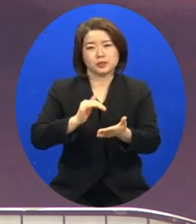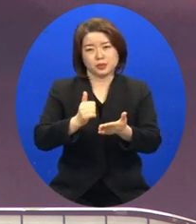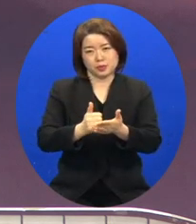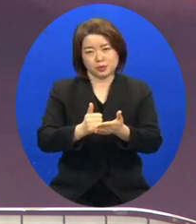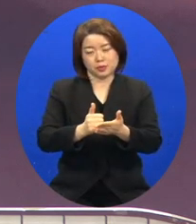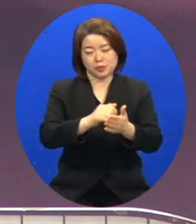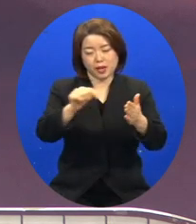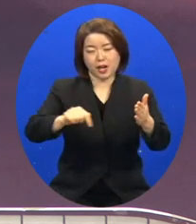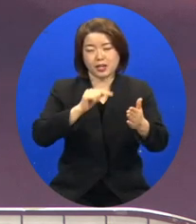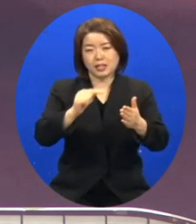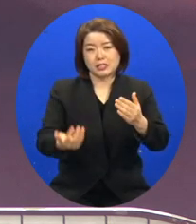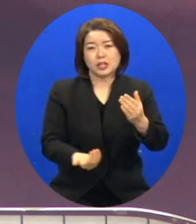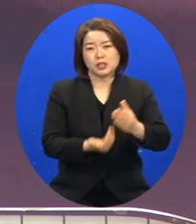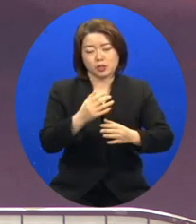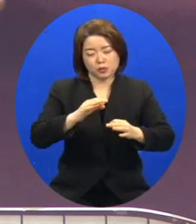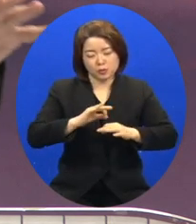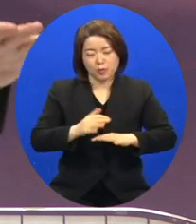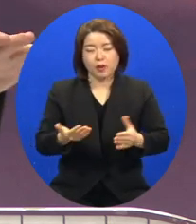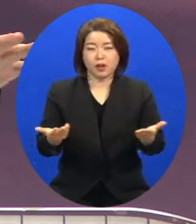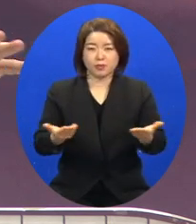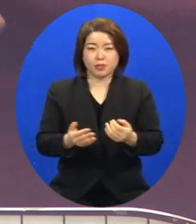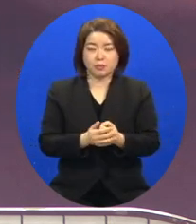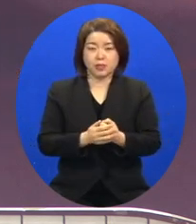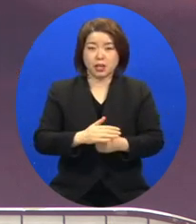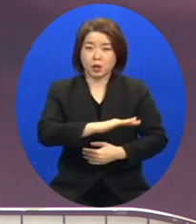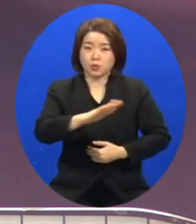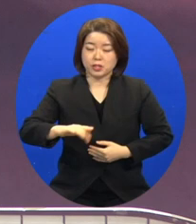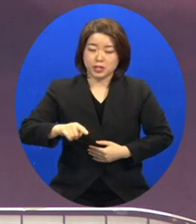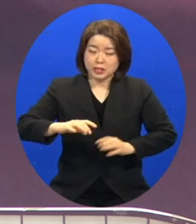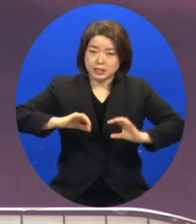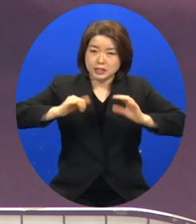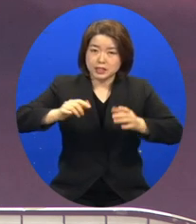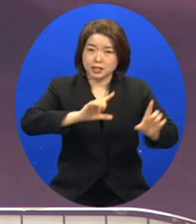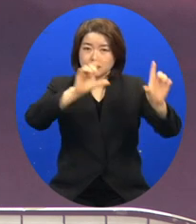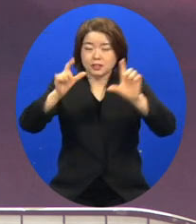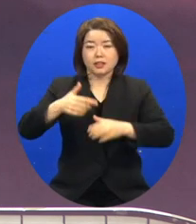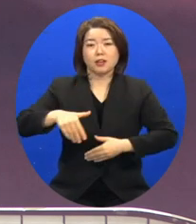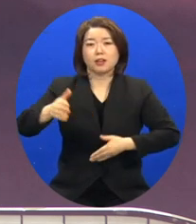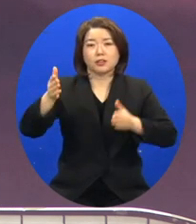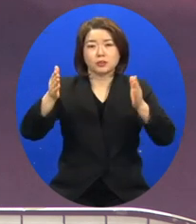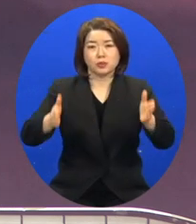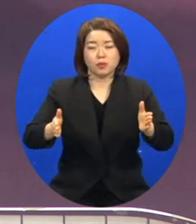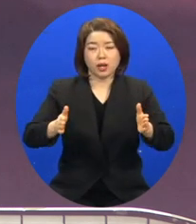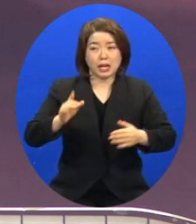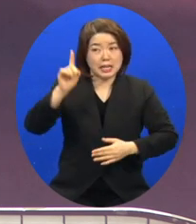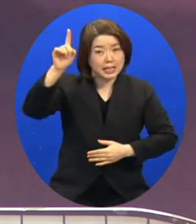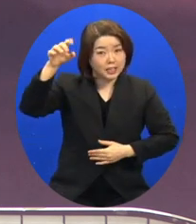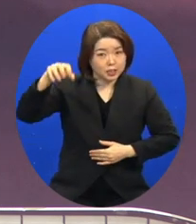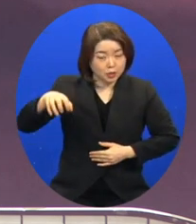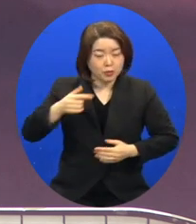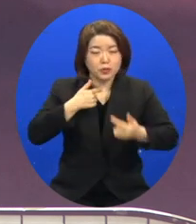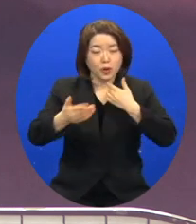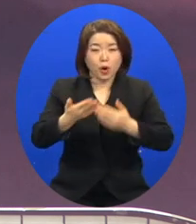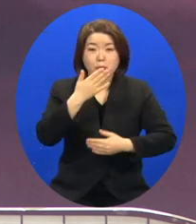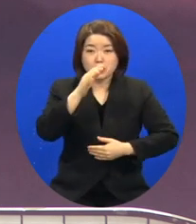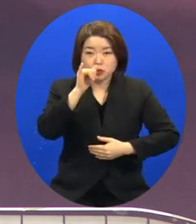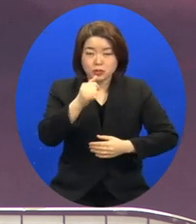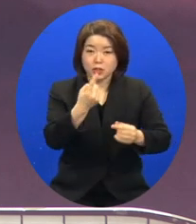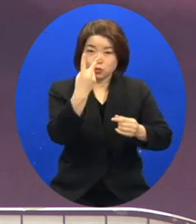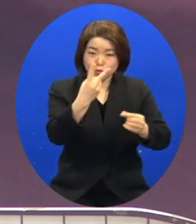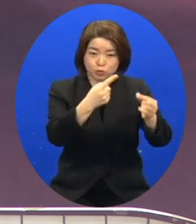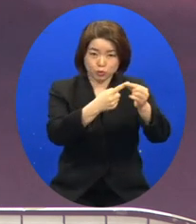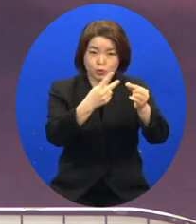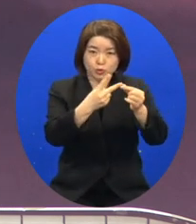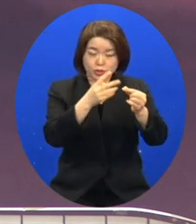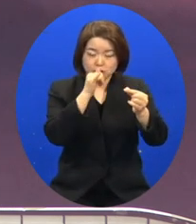사건입니다 우리가 이 세상에 사는 동안에 여기서 천국을 경험할 수 있는 것이 두군데가 있는데 1 가정 이고